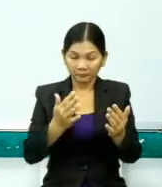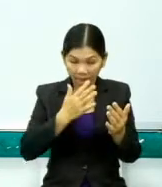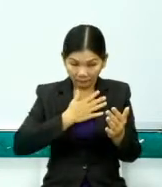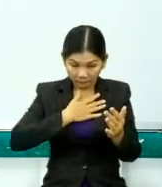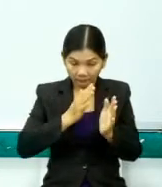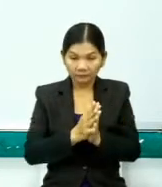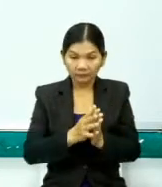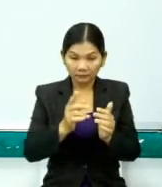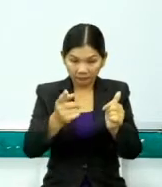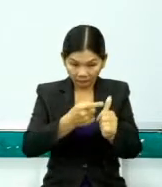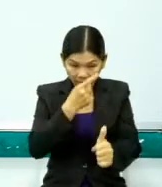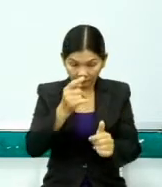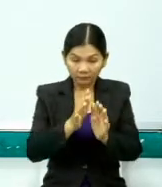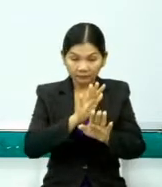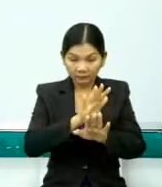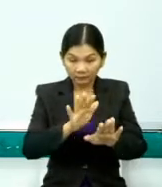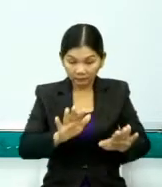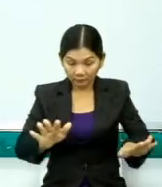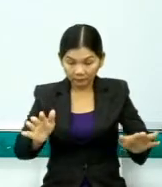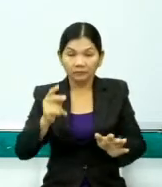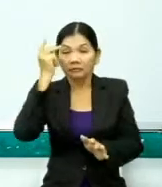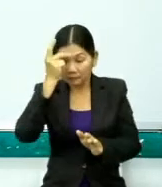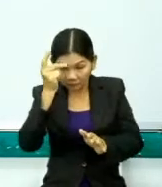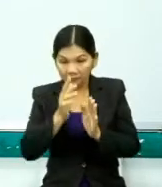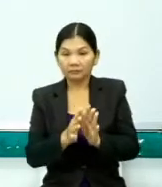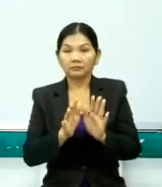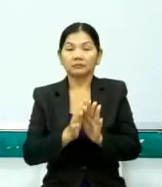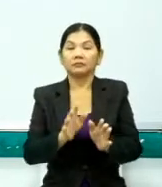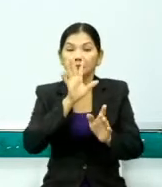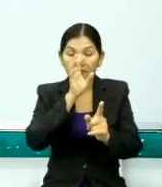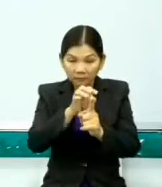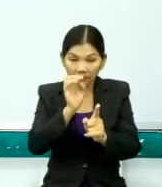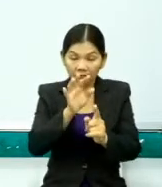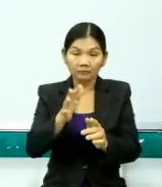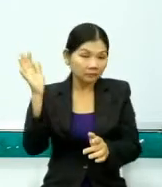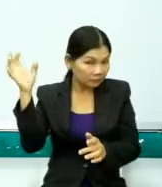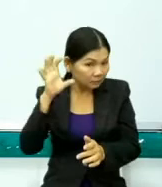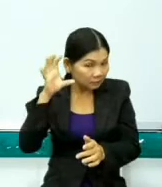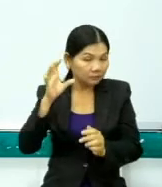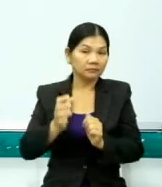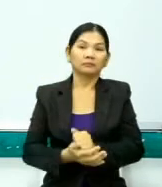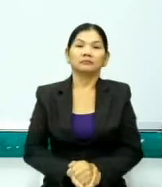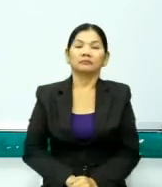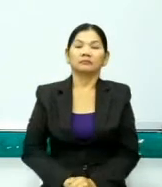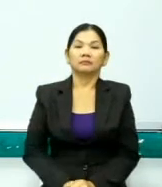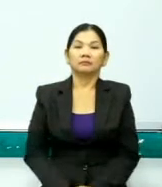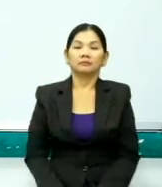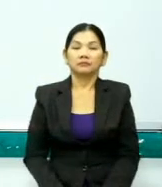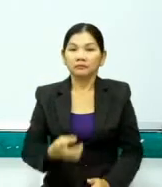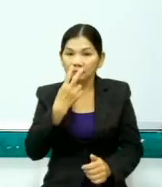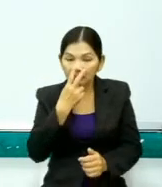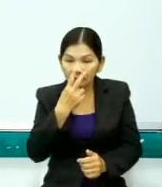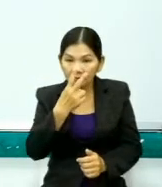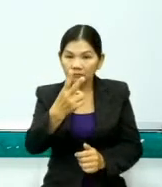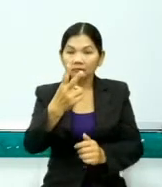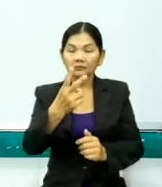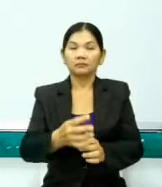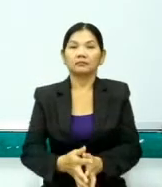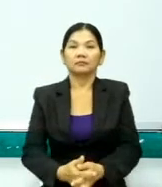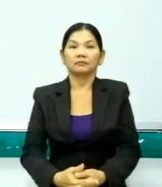Môn nâng sơ xế, nè cừu trời kết. Hai nâng thai bàn lứ. Chà, con chăm sẽ đạp tặng ọc nía.